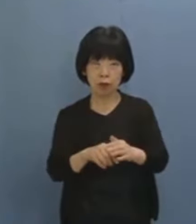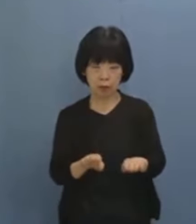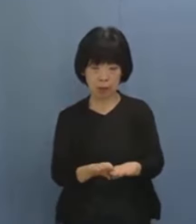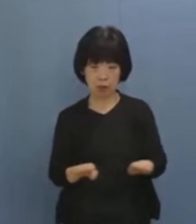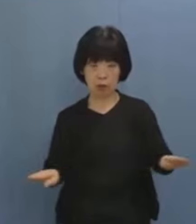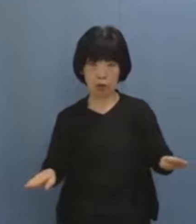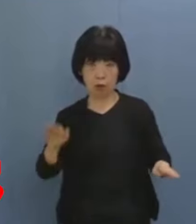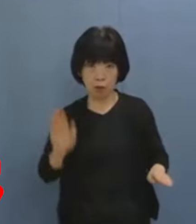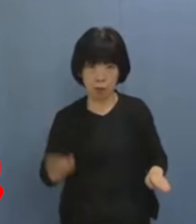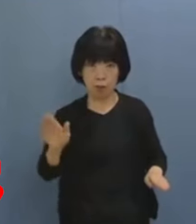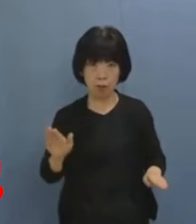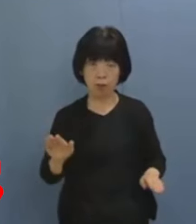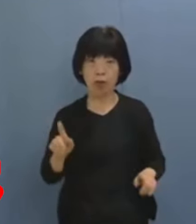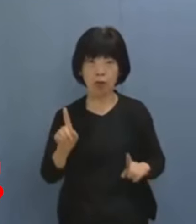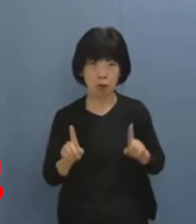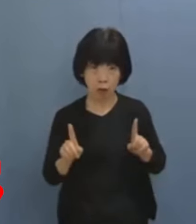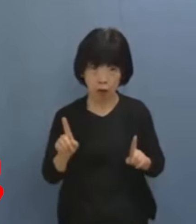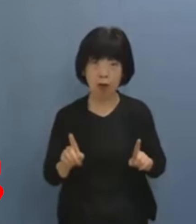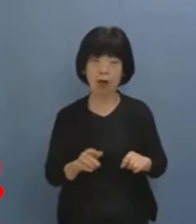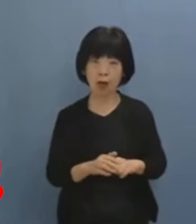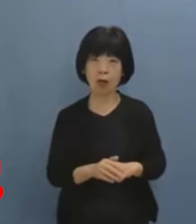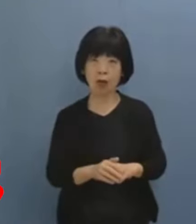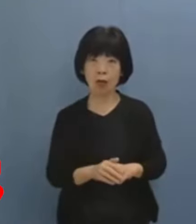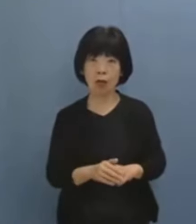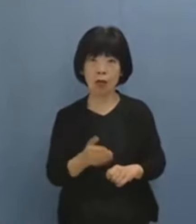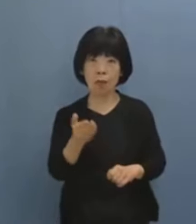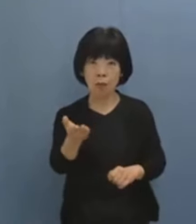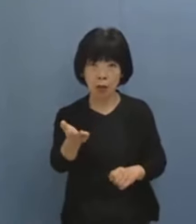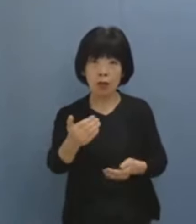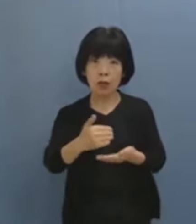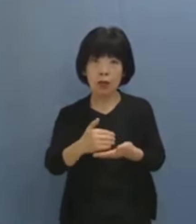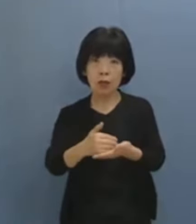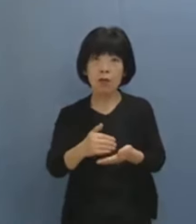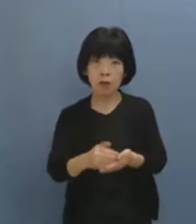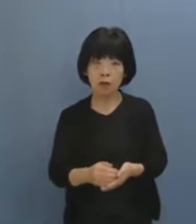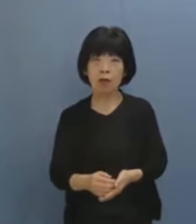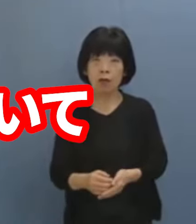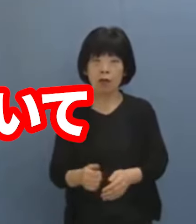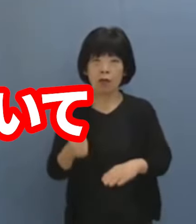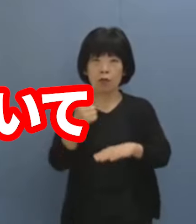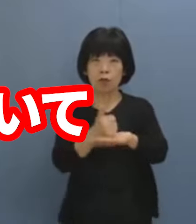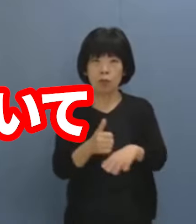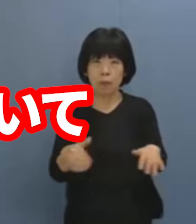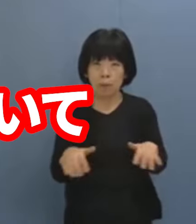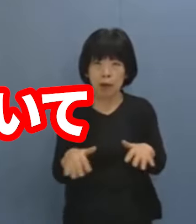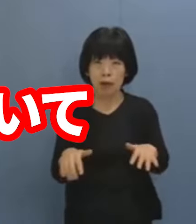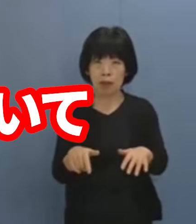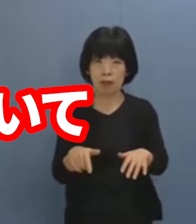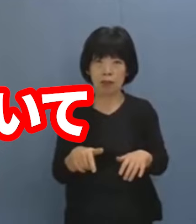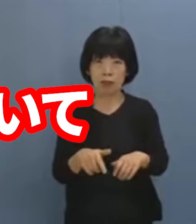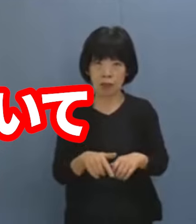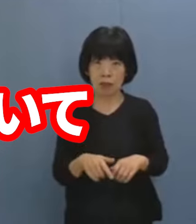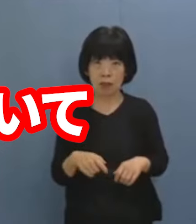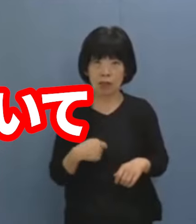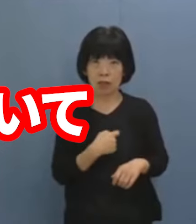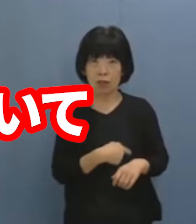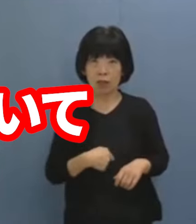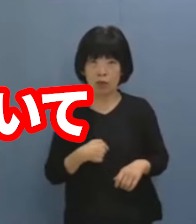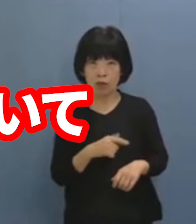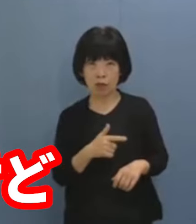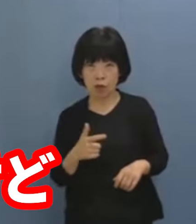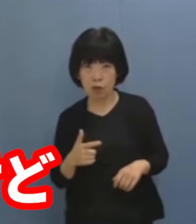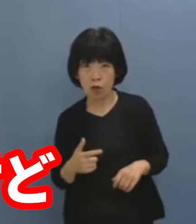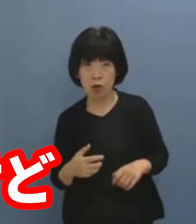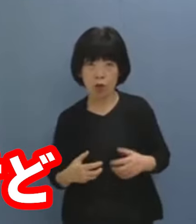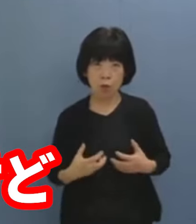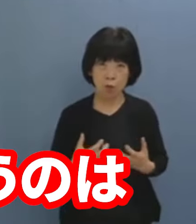件、その知事の説明では、知事に就任直後でかなりその気が高ぶっていてというような